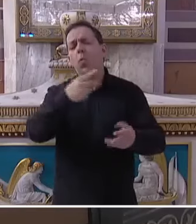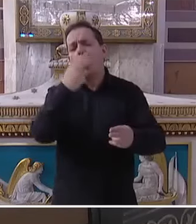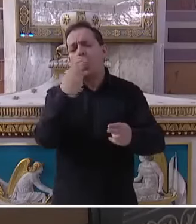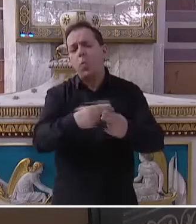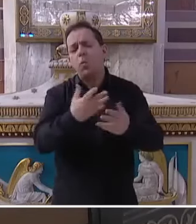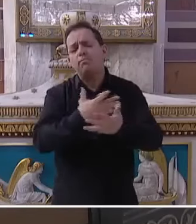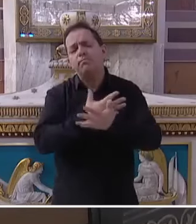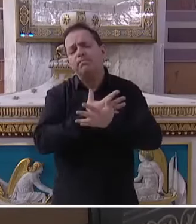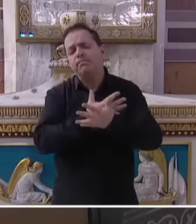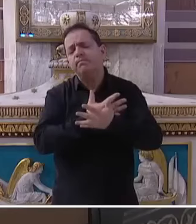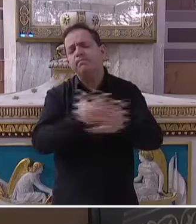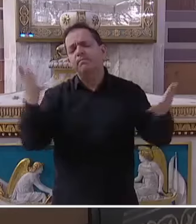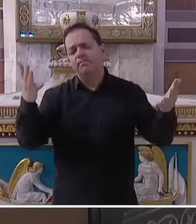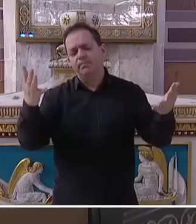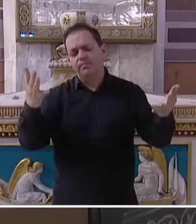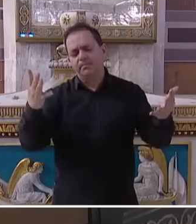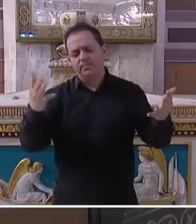τούτον όψι».